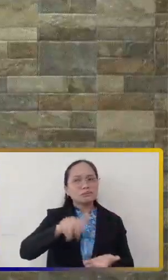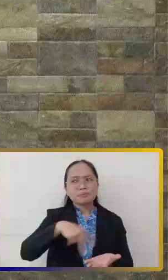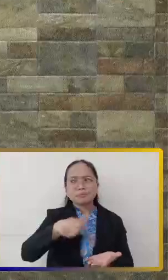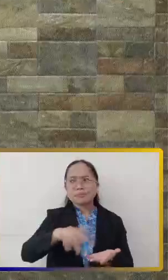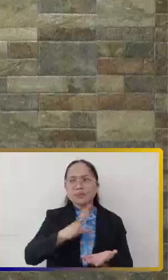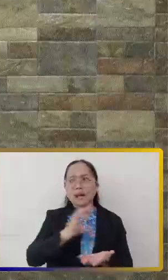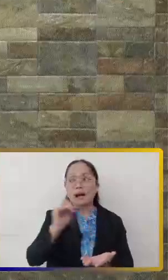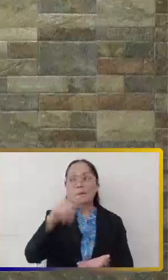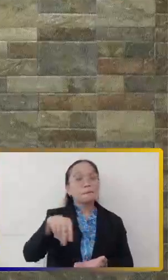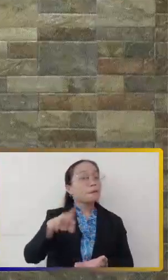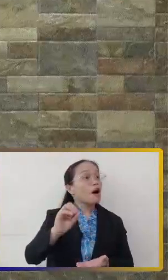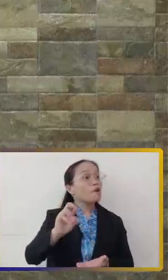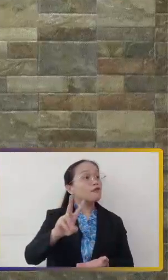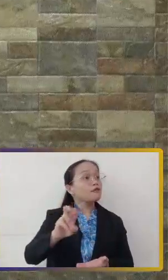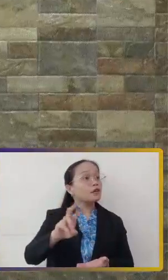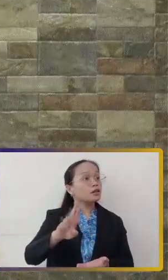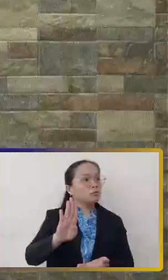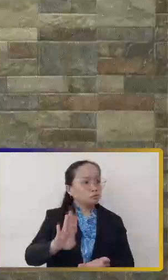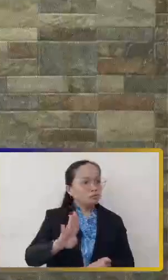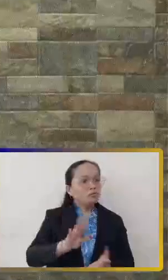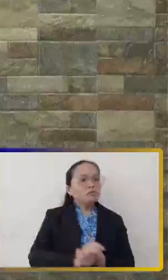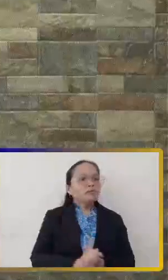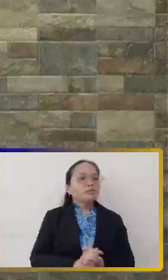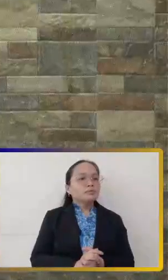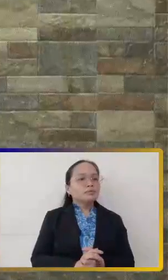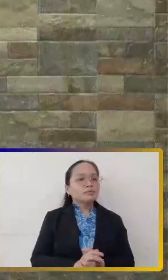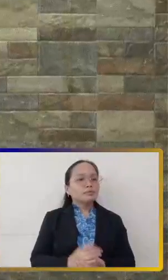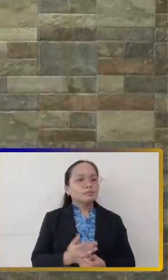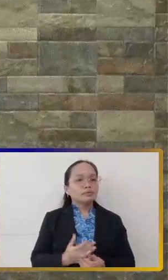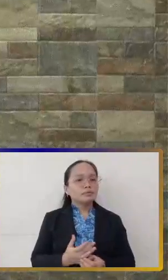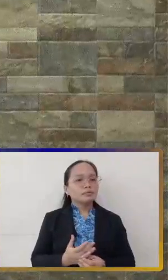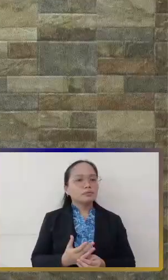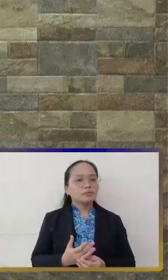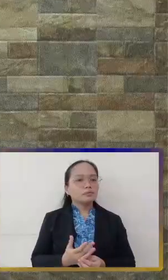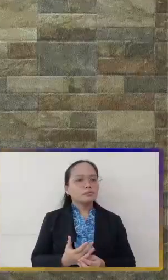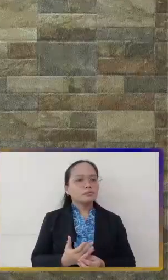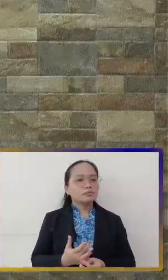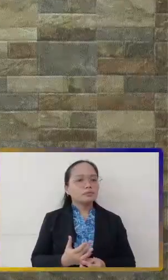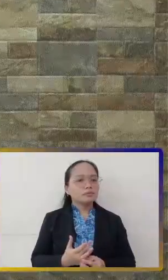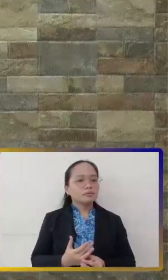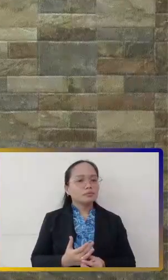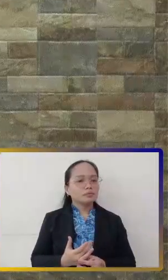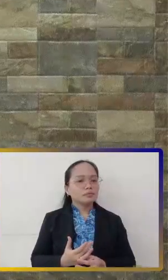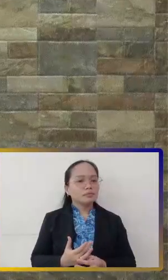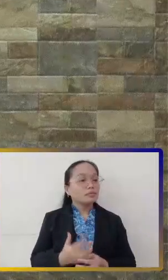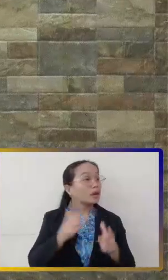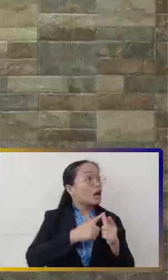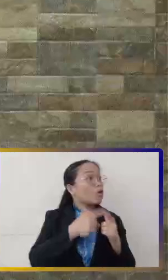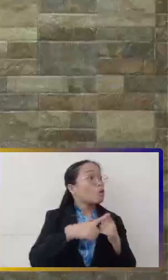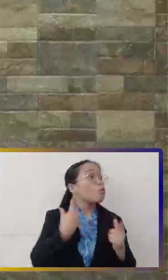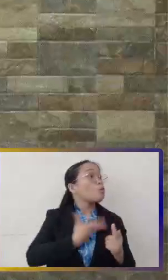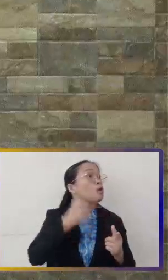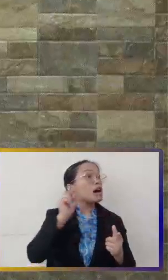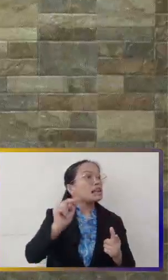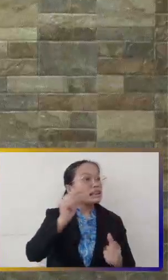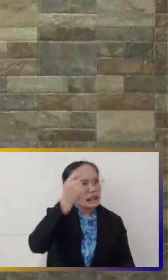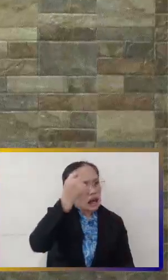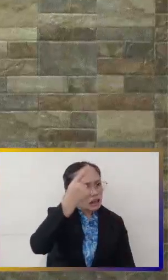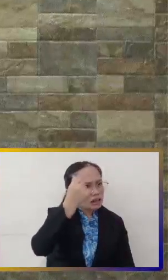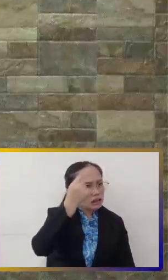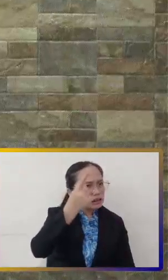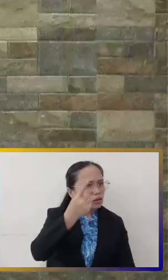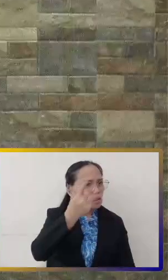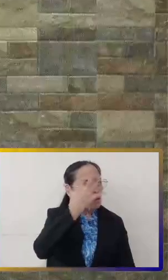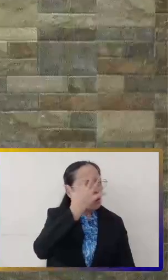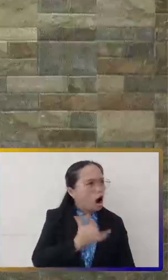in the book of Proverbs. You see? Now, do you understand that? Dapat alam natin kung paano